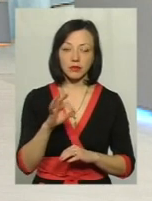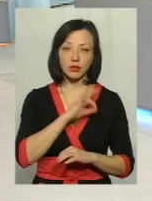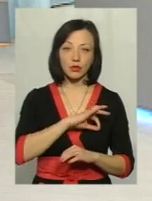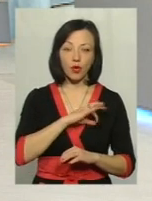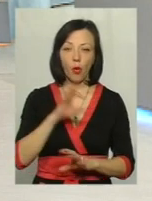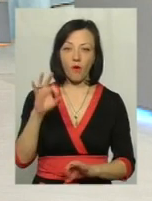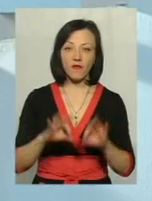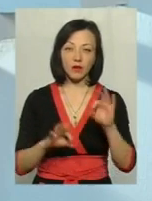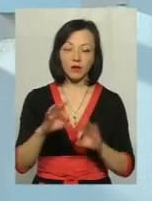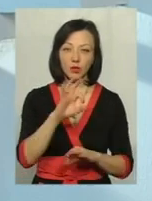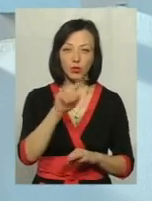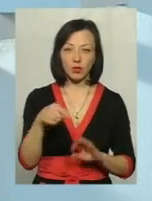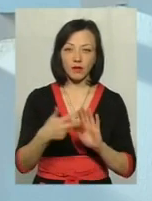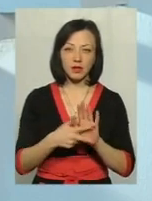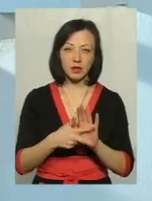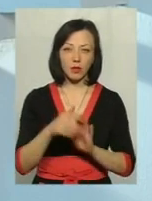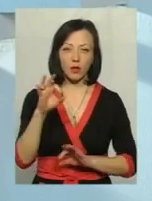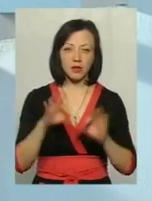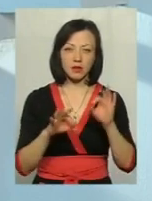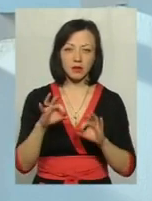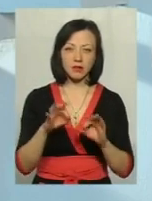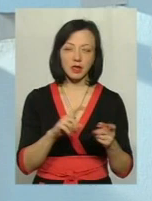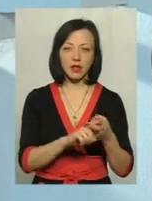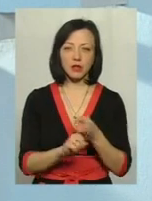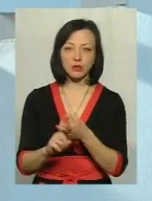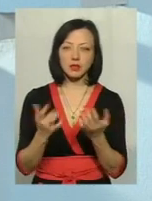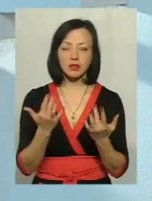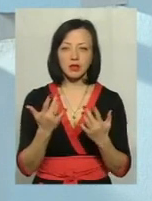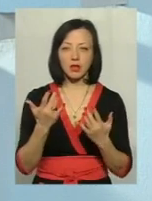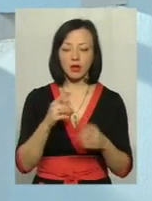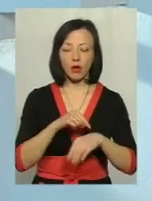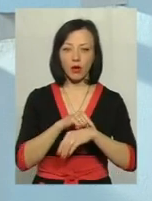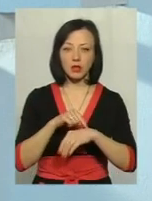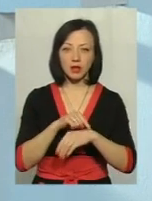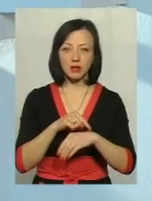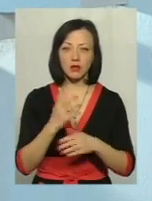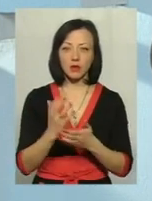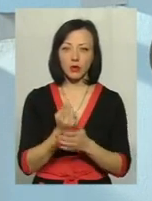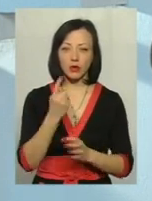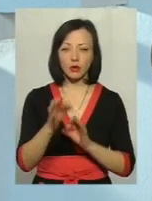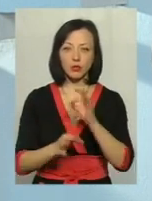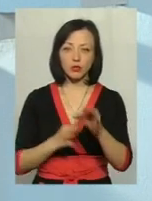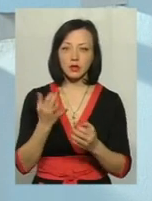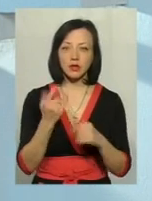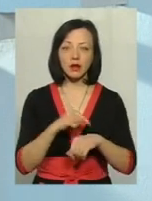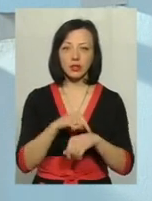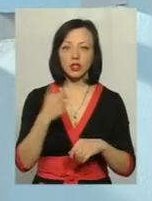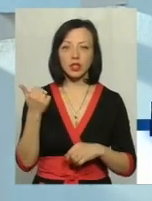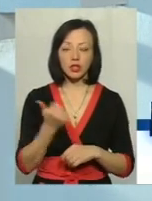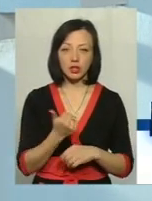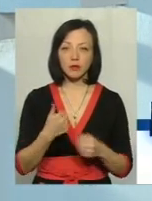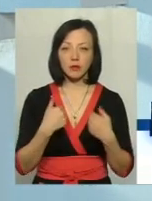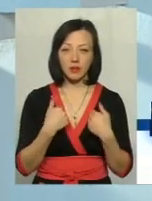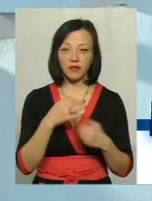наскільки пам'ятаю, 0,8 коефіцієнт, 0, ну, в залежності, скільки годин виходить на добу і скільки годин на тиждень, то